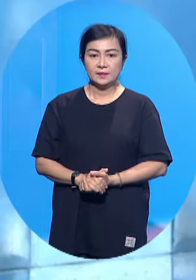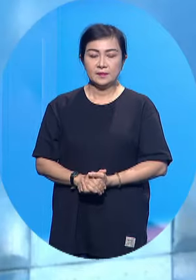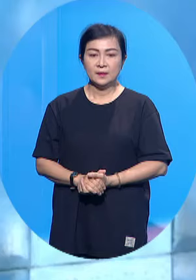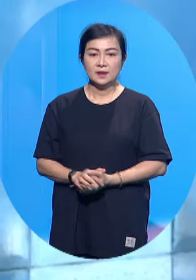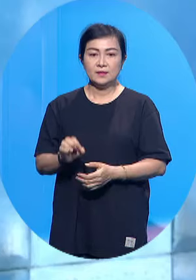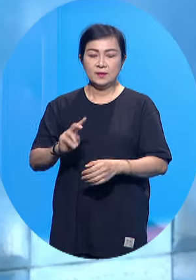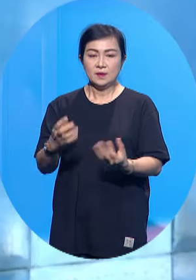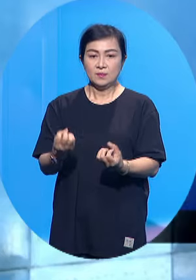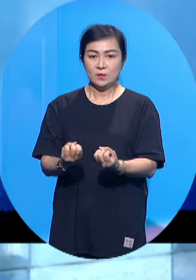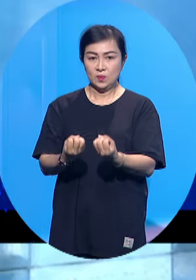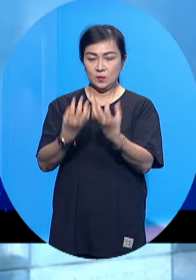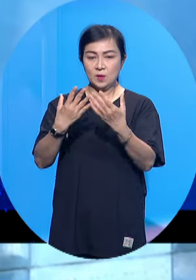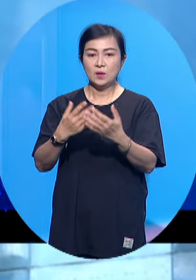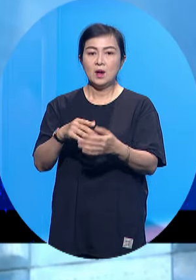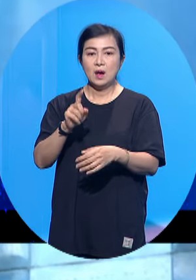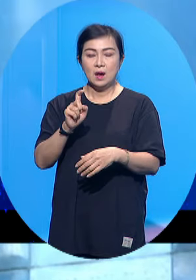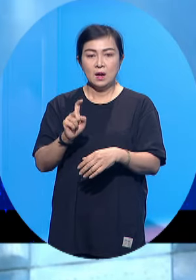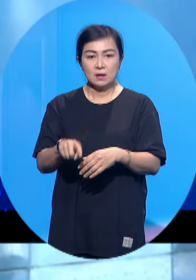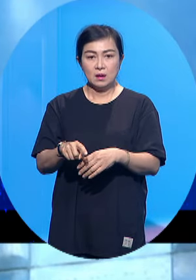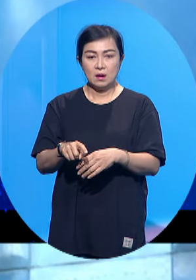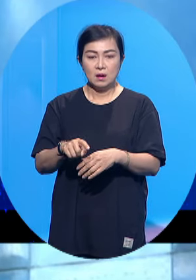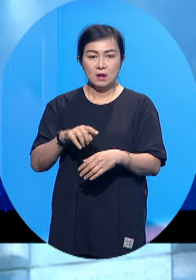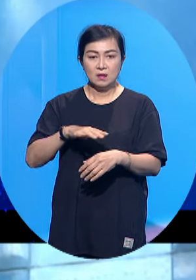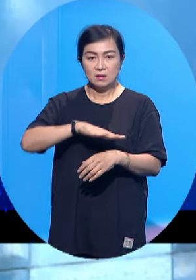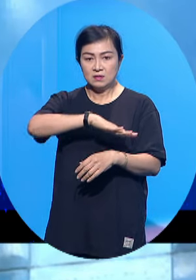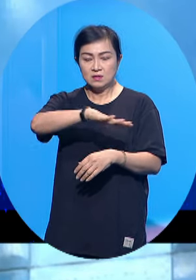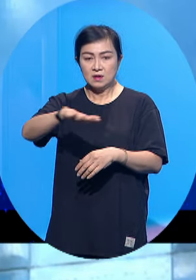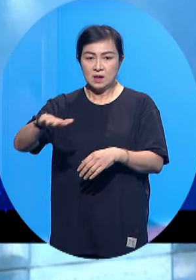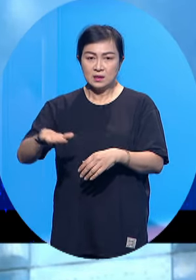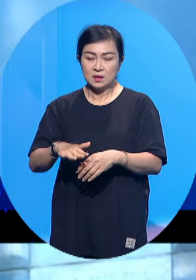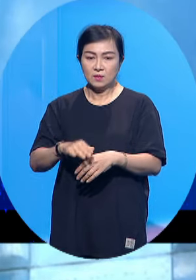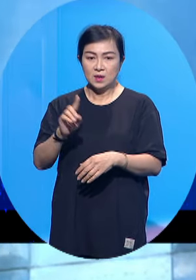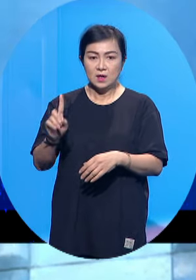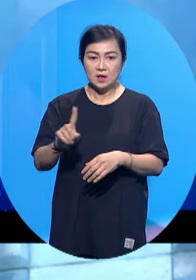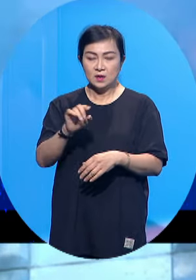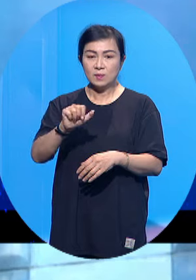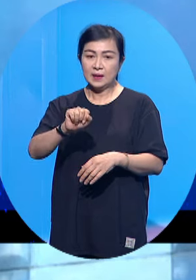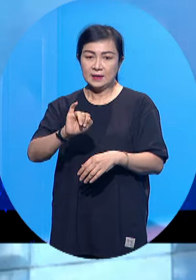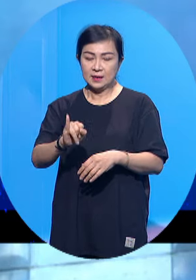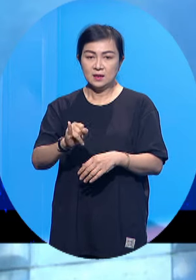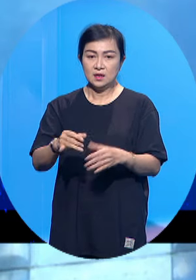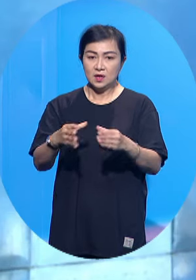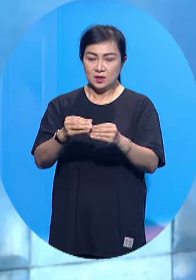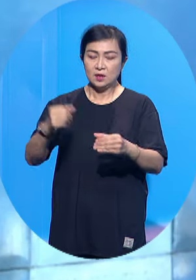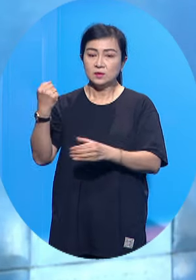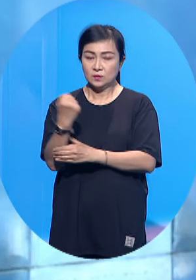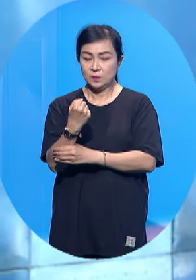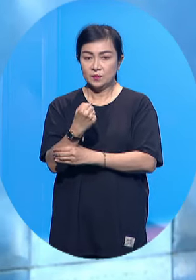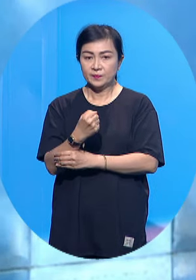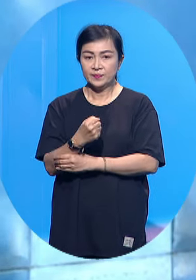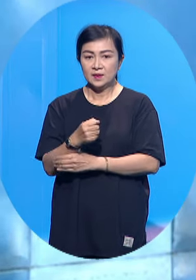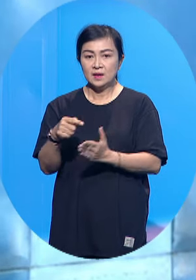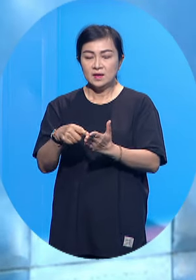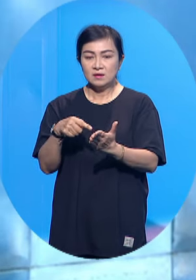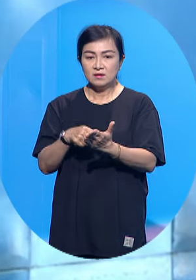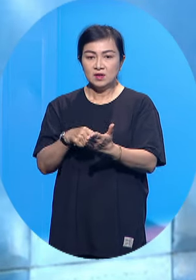ChatGPT bùng nổ thì nó tạo ra một cái làn sóng ứng dụng AI rất là lớn. Từ những cái